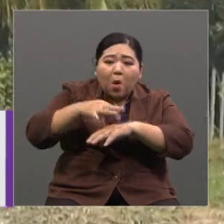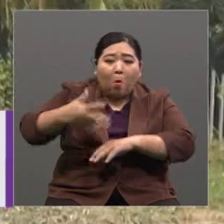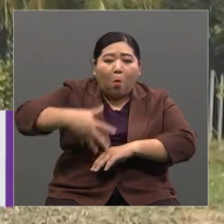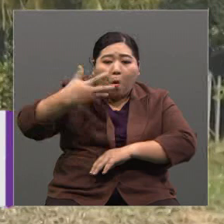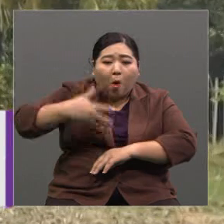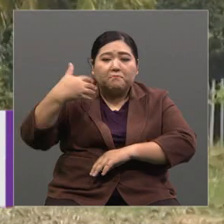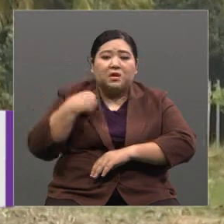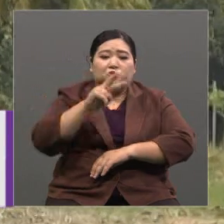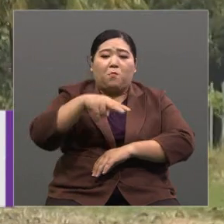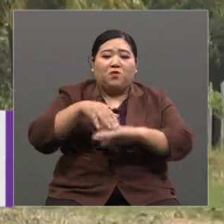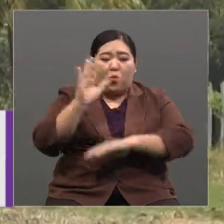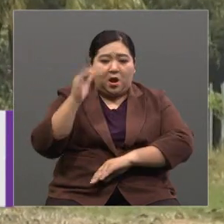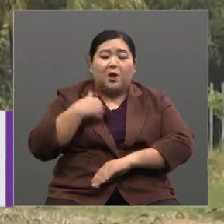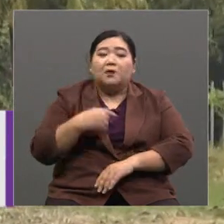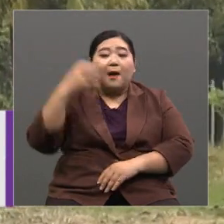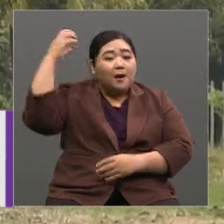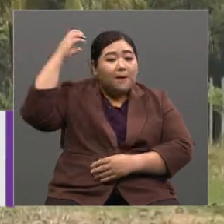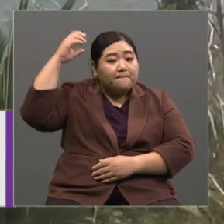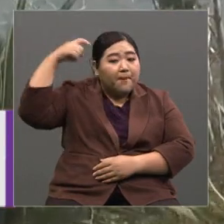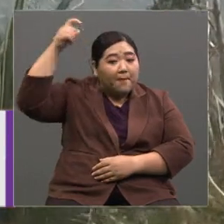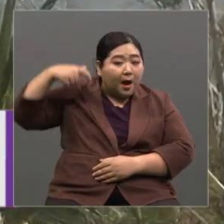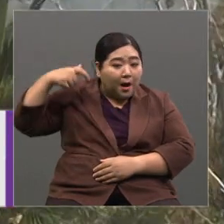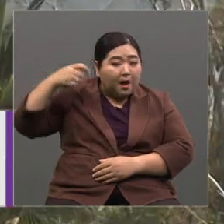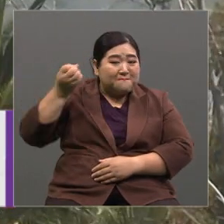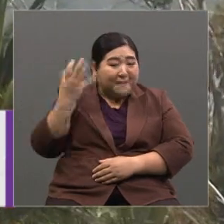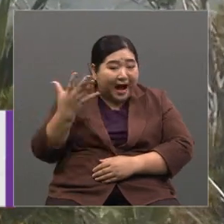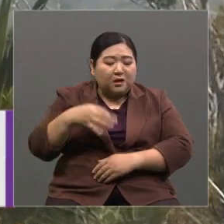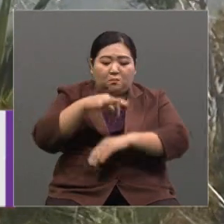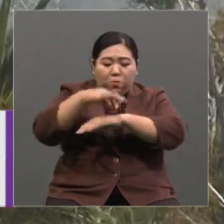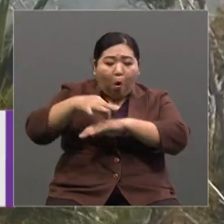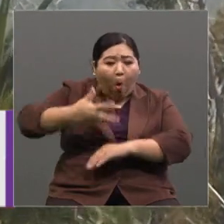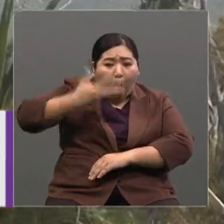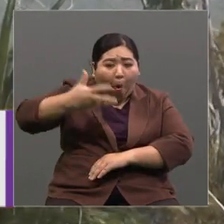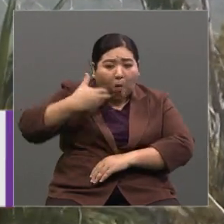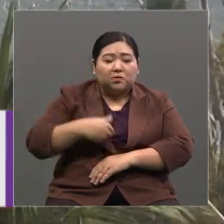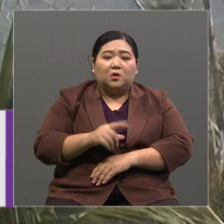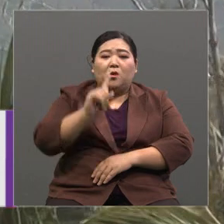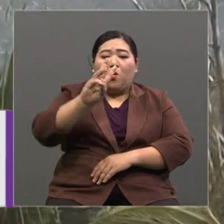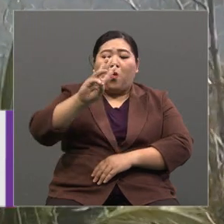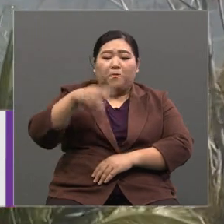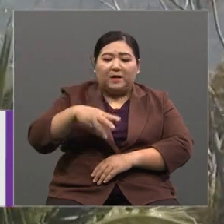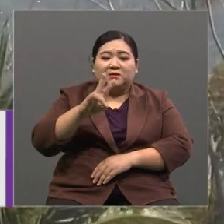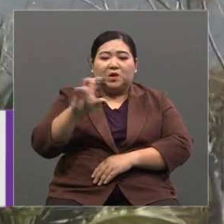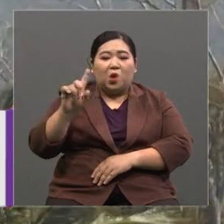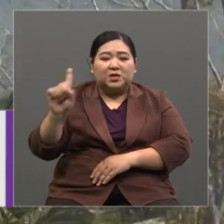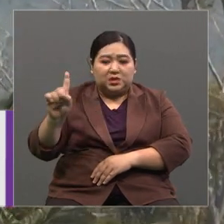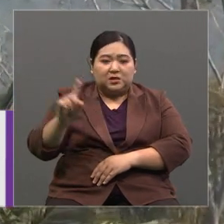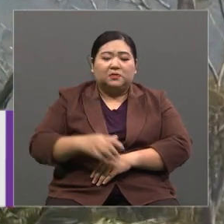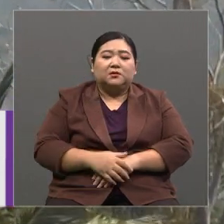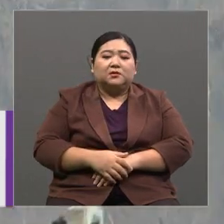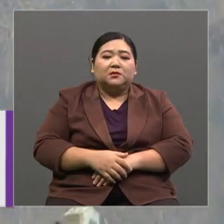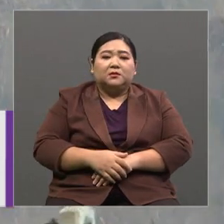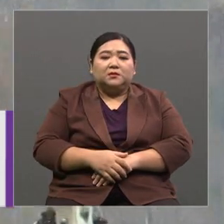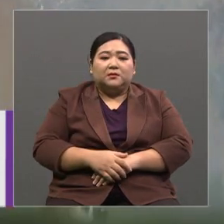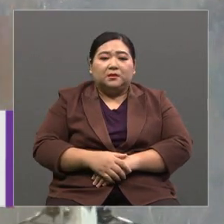จุดส่นเพื่อนบ้านอย่เมียมาค่ะเขานำโดงเลยพบอยู่ที่ 6,700F จุดกรรมภูชามี 2,125